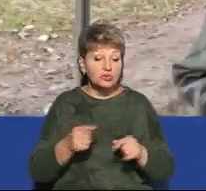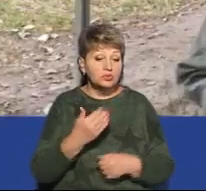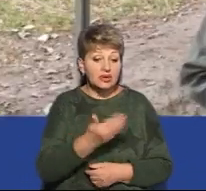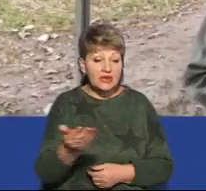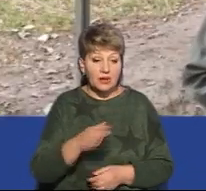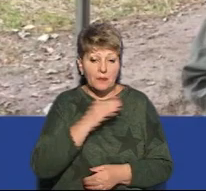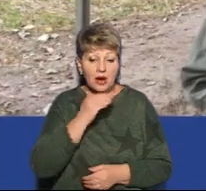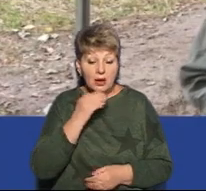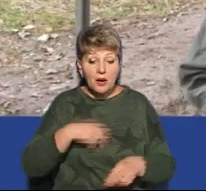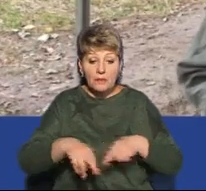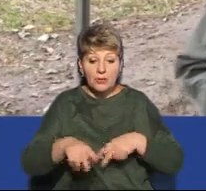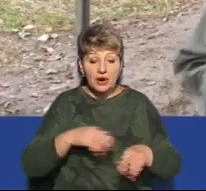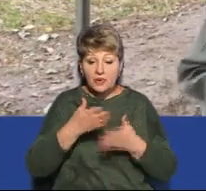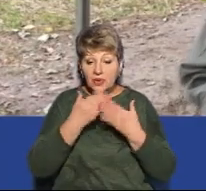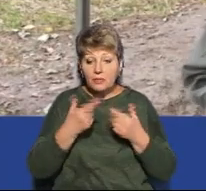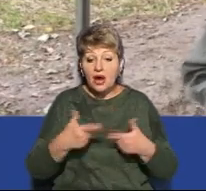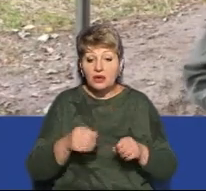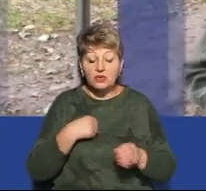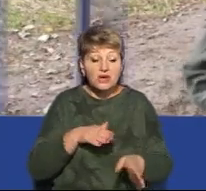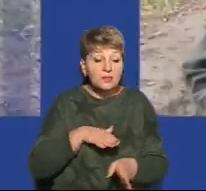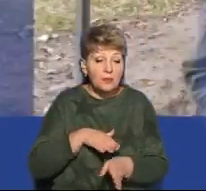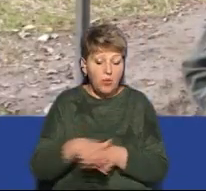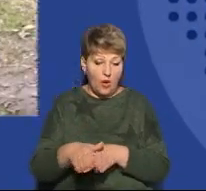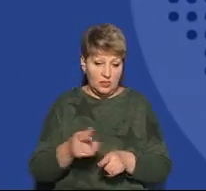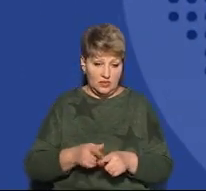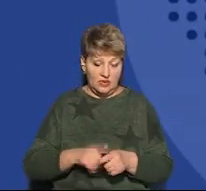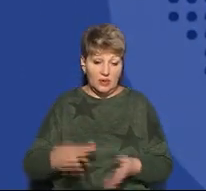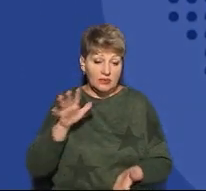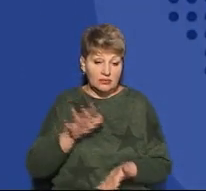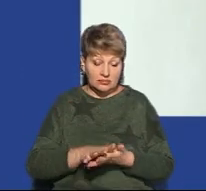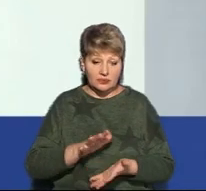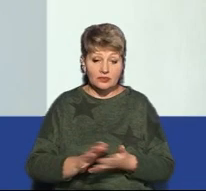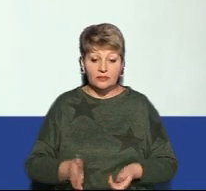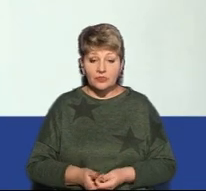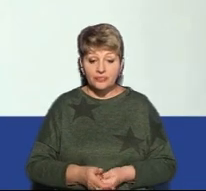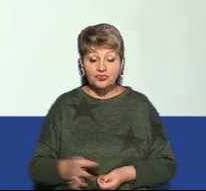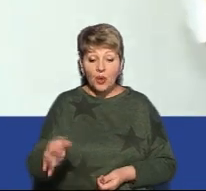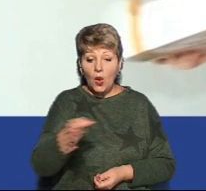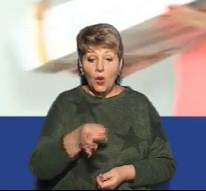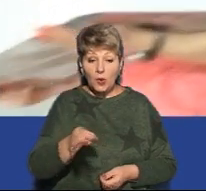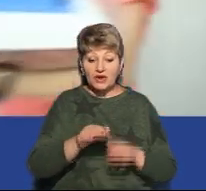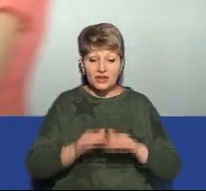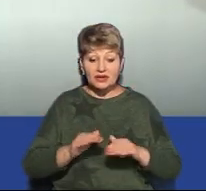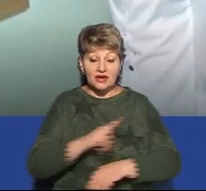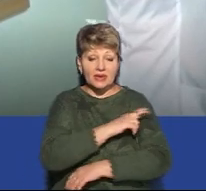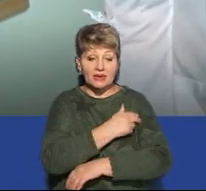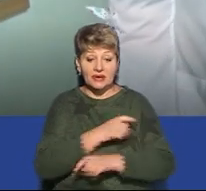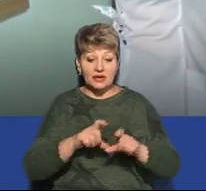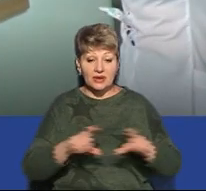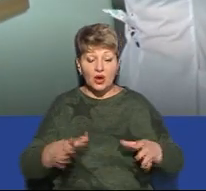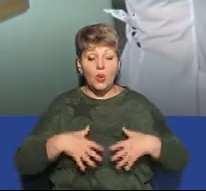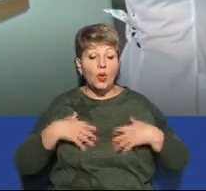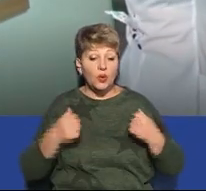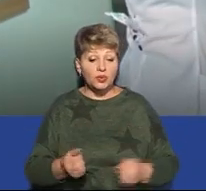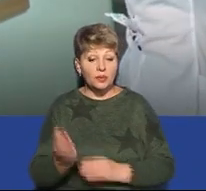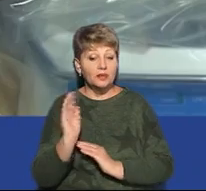багато? Спройти немає в дворі, де. У нас повна антисанітарія. В обласній дитячій лікарні одужувати